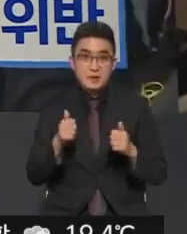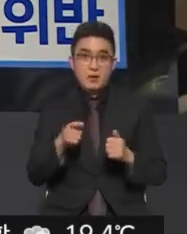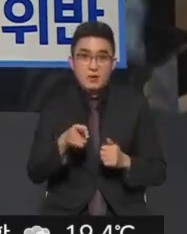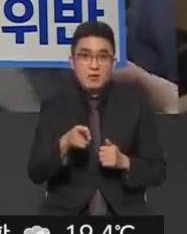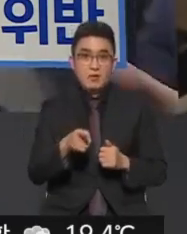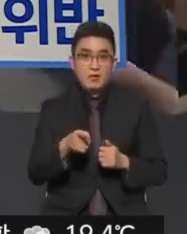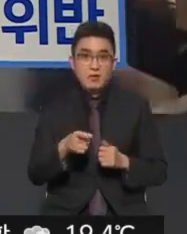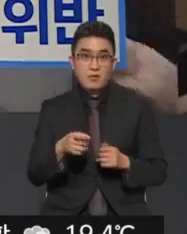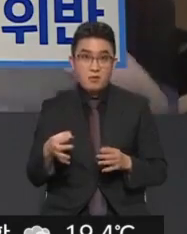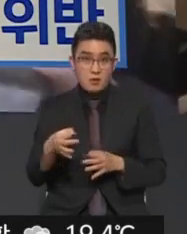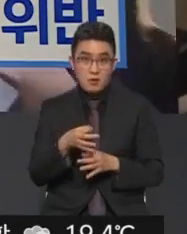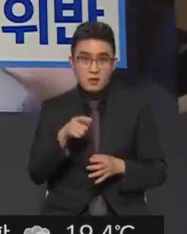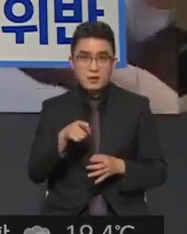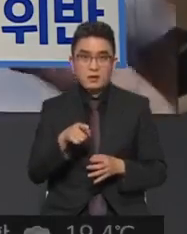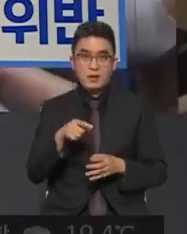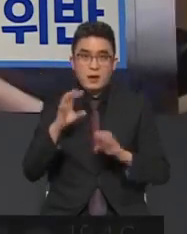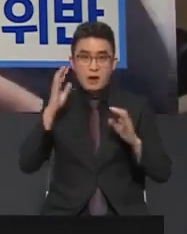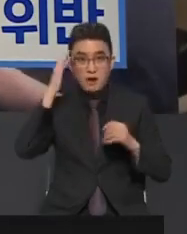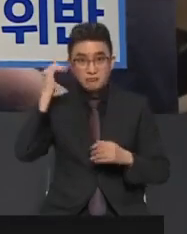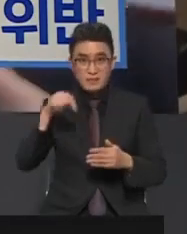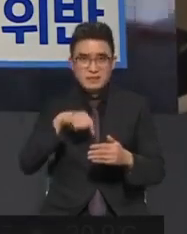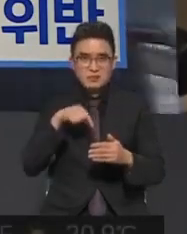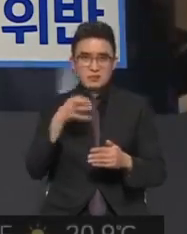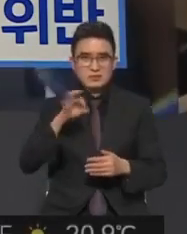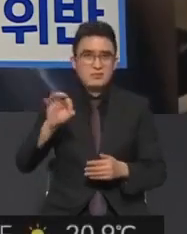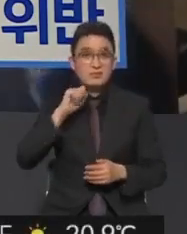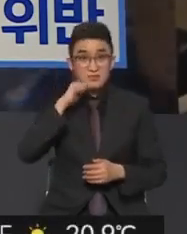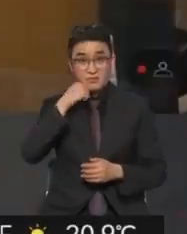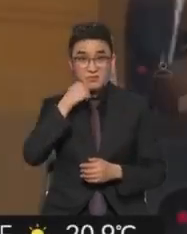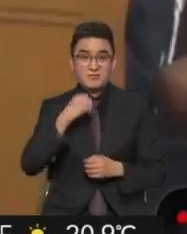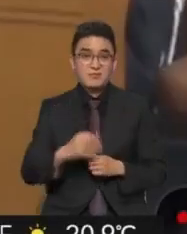우리나라에서는 인정이 되지 않는 상황이죠